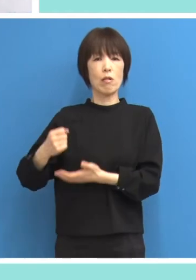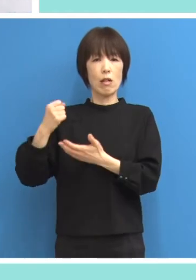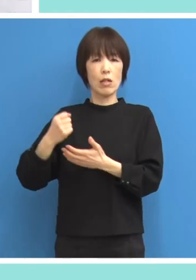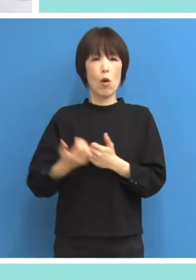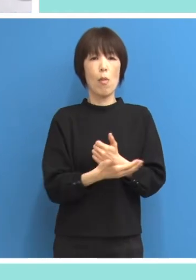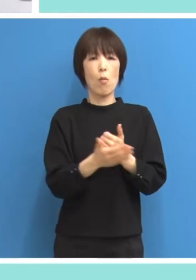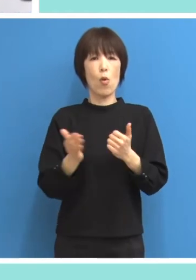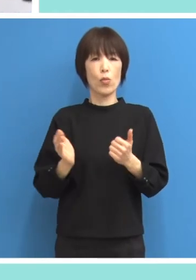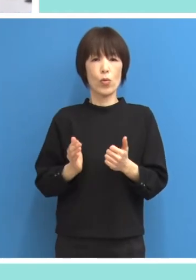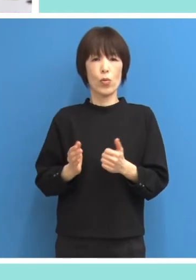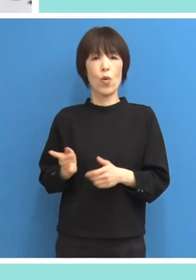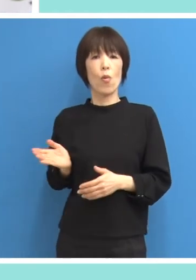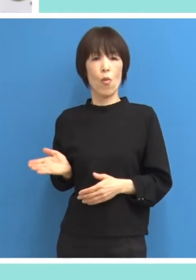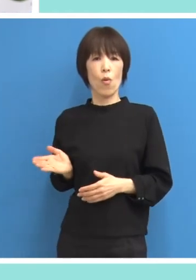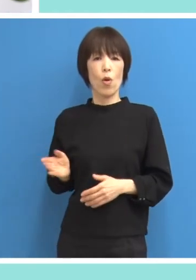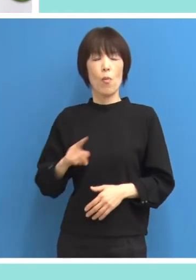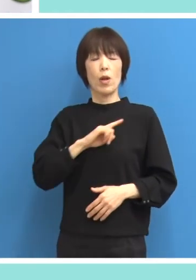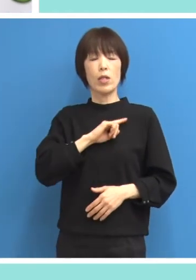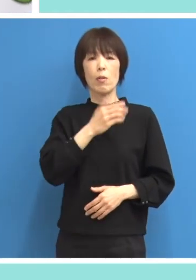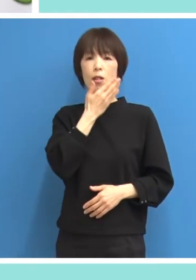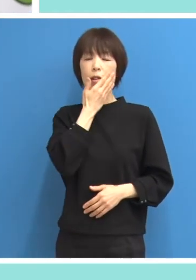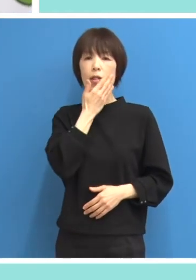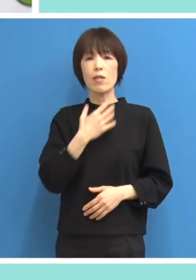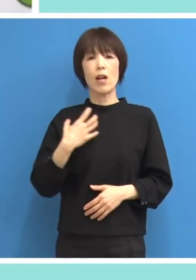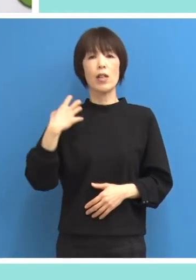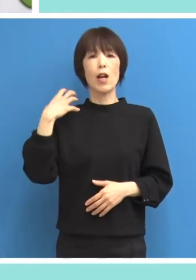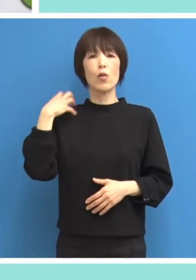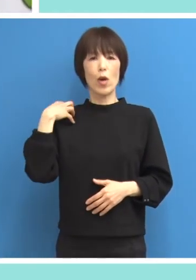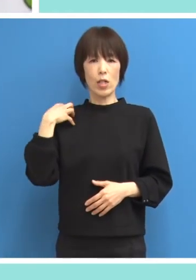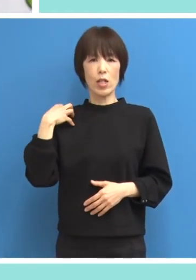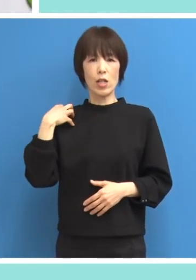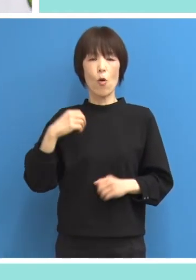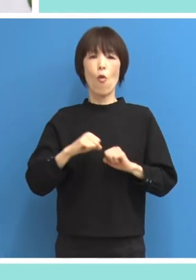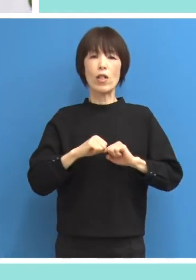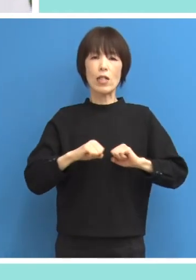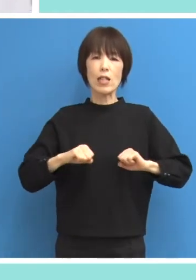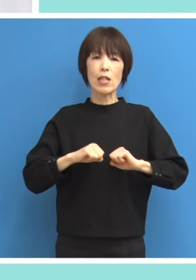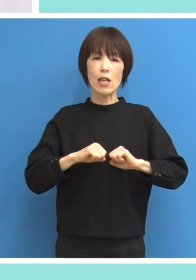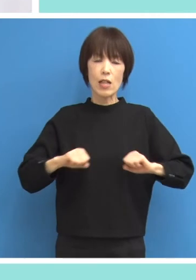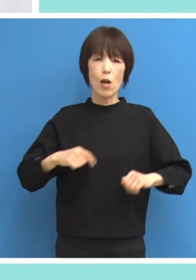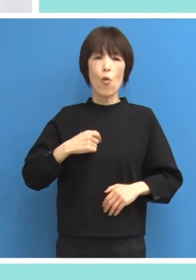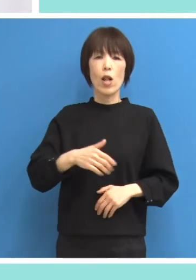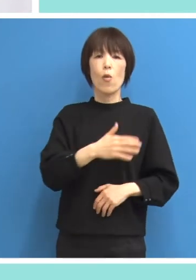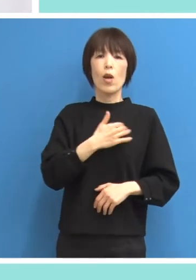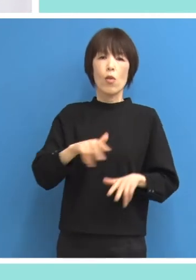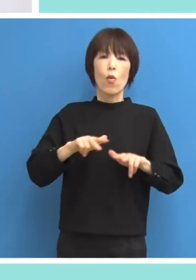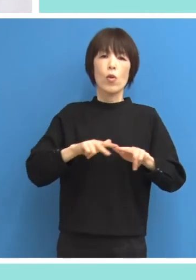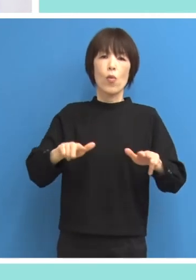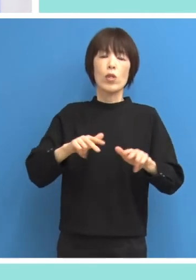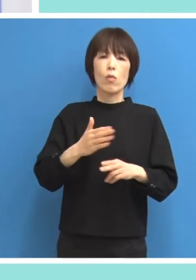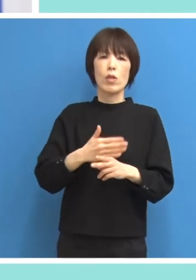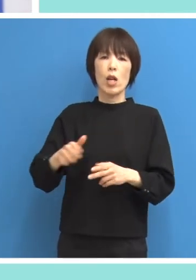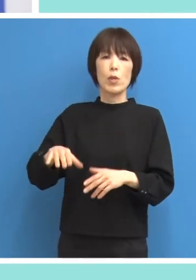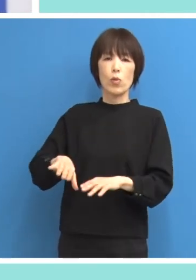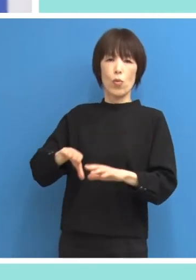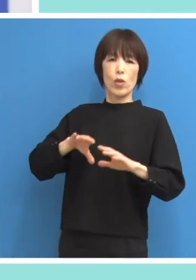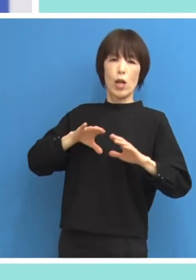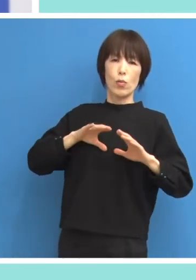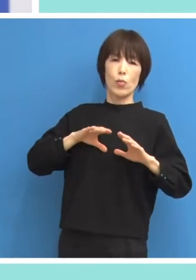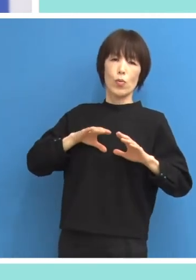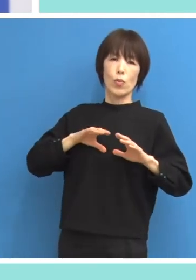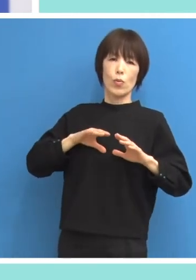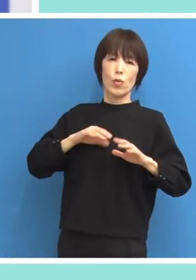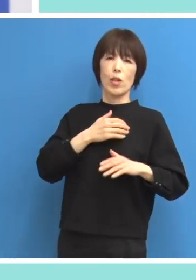守る、これが一番の使命です。つまり生きていてこそ我々の行政サービスを享